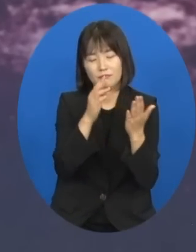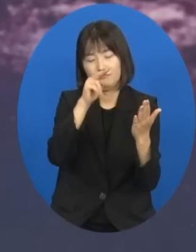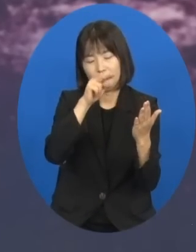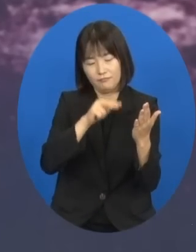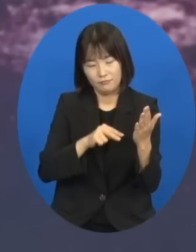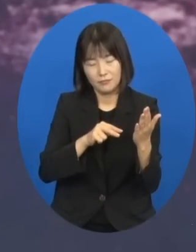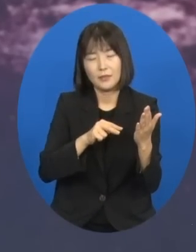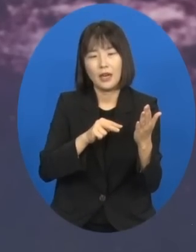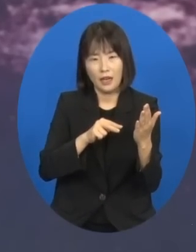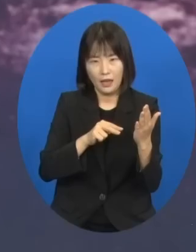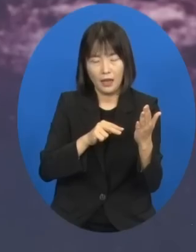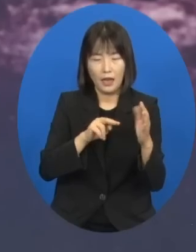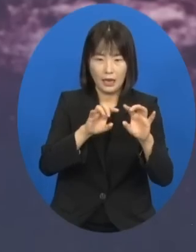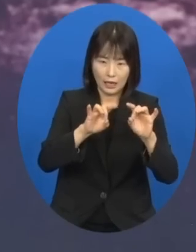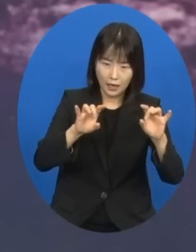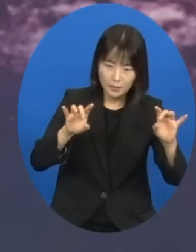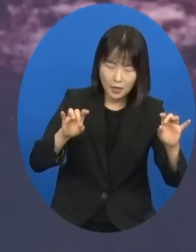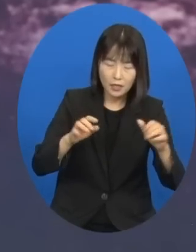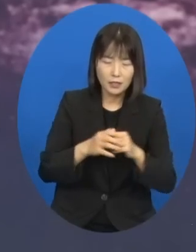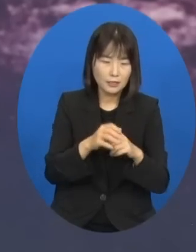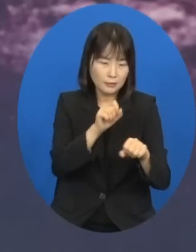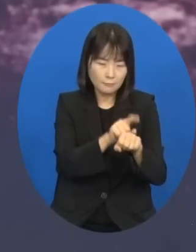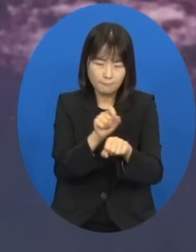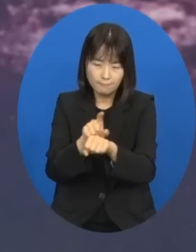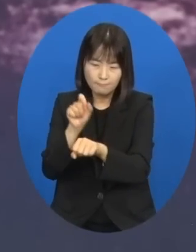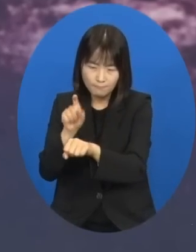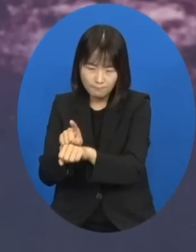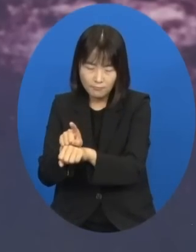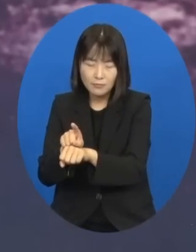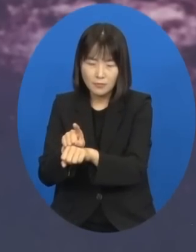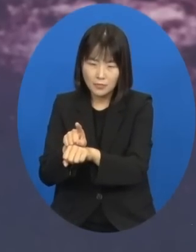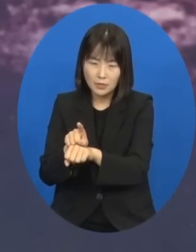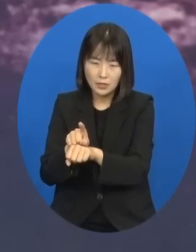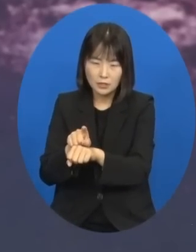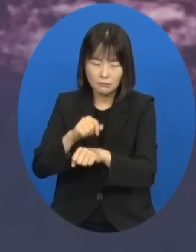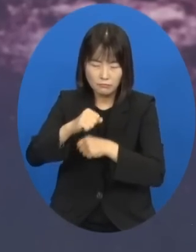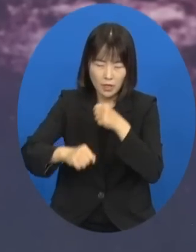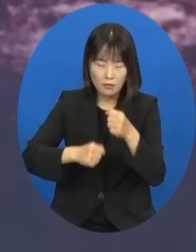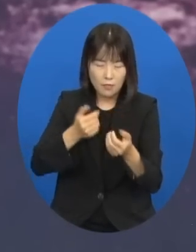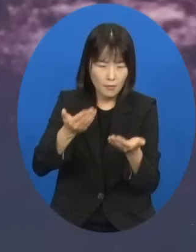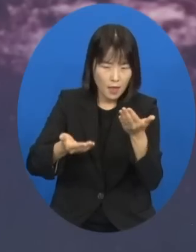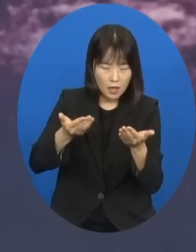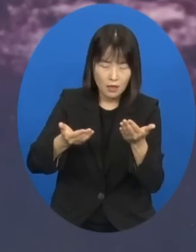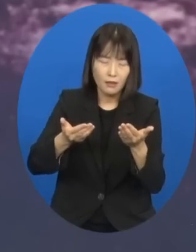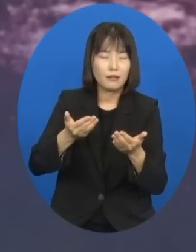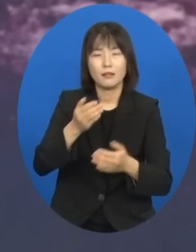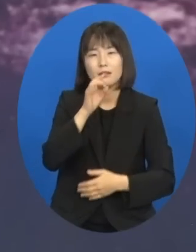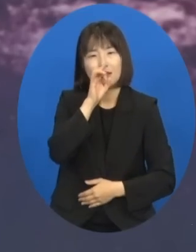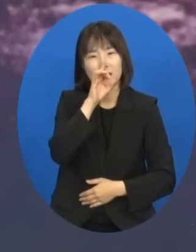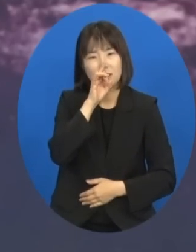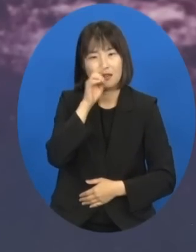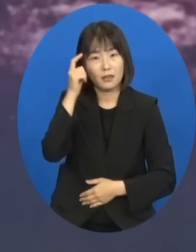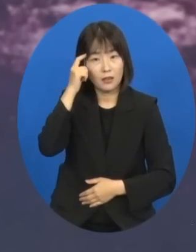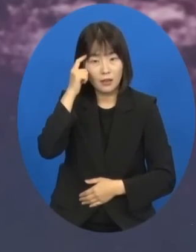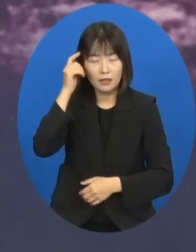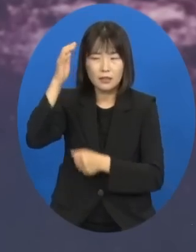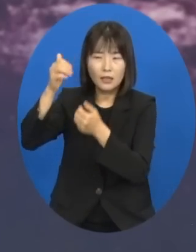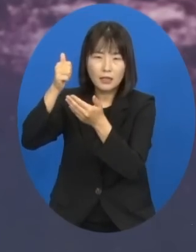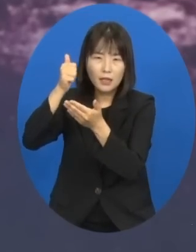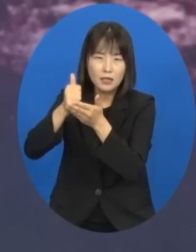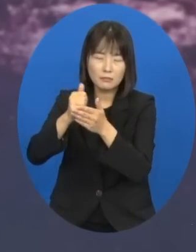각 사람의 성향과 성품의 어떤 기질을 판단해서는 안 된다. 왜냐하면 하나님은 각 사람을